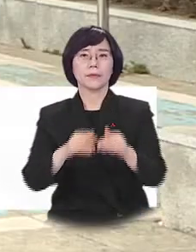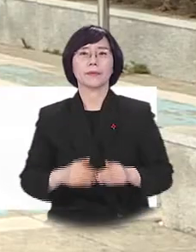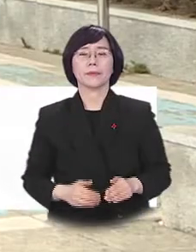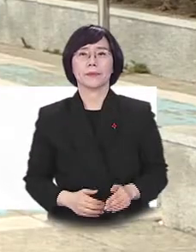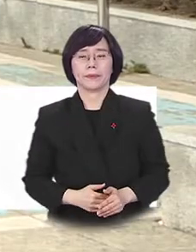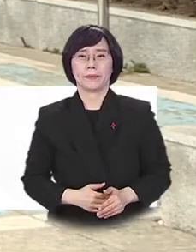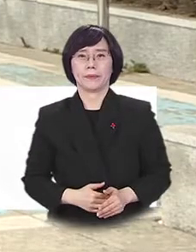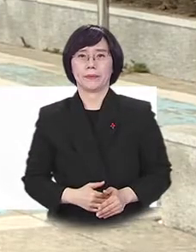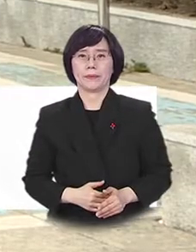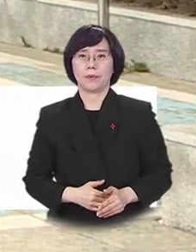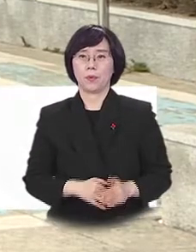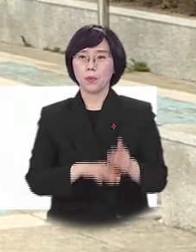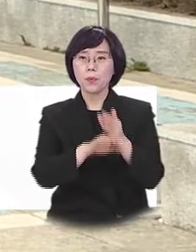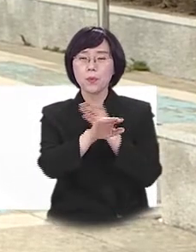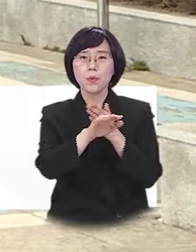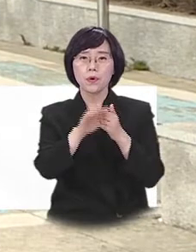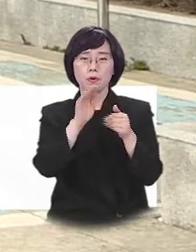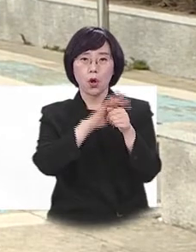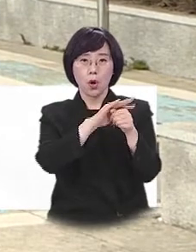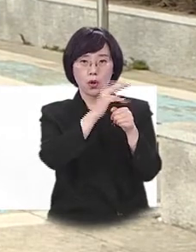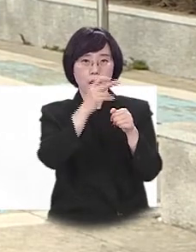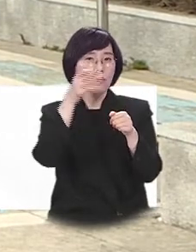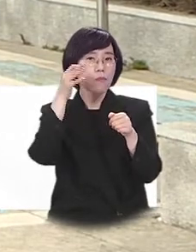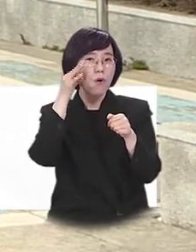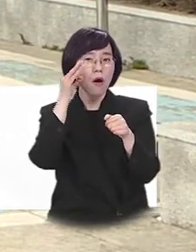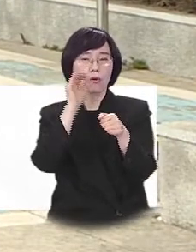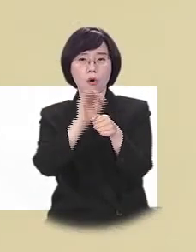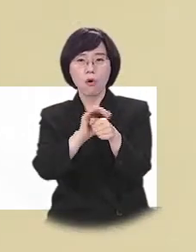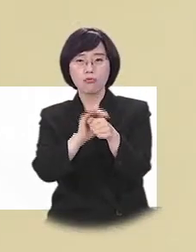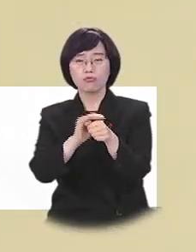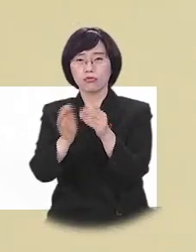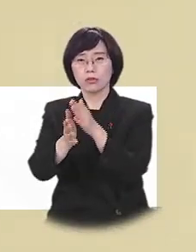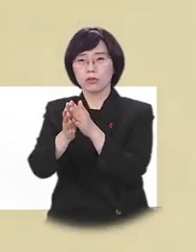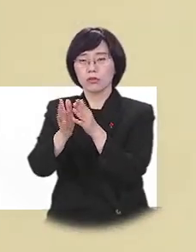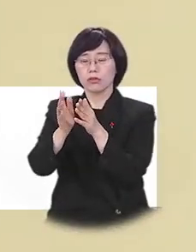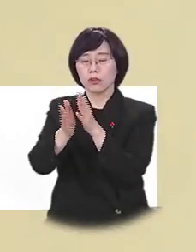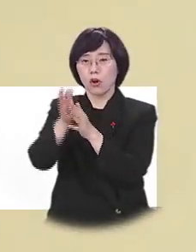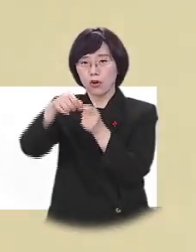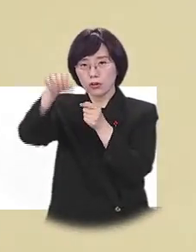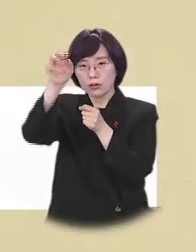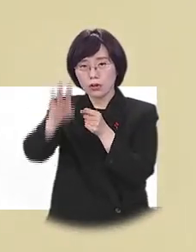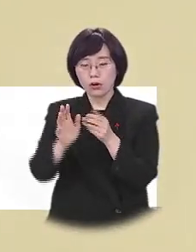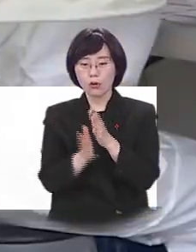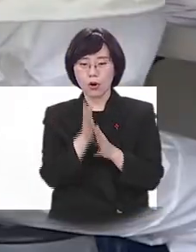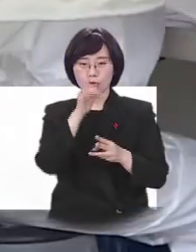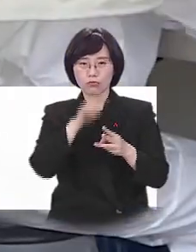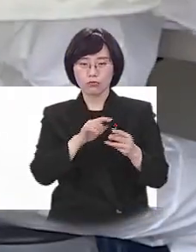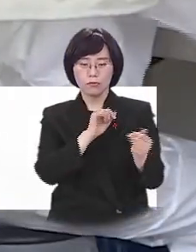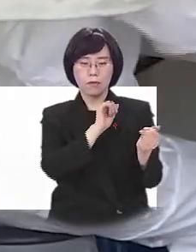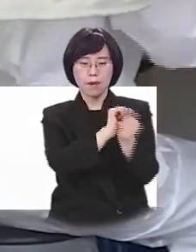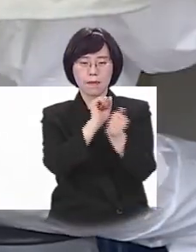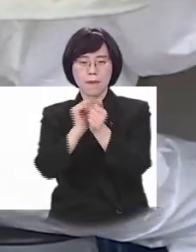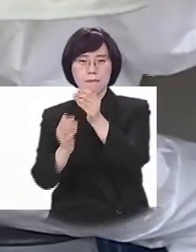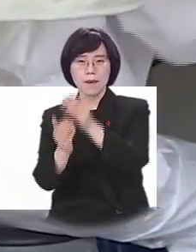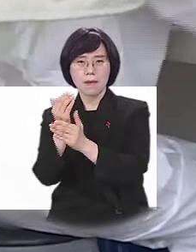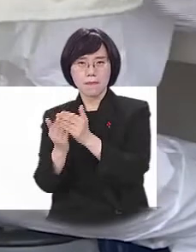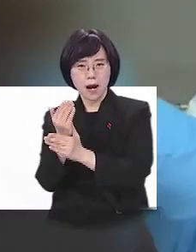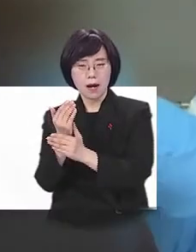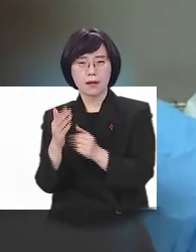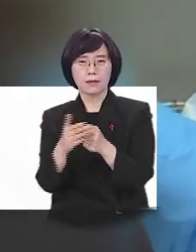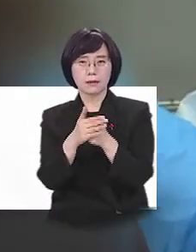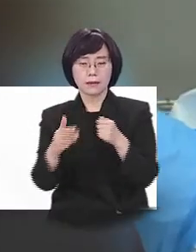받았습니다. 이 밖에 경상과 포항, 경주, 영천, 그리고 영주에서도 연쇄 감염 사례가